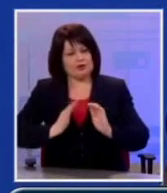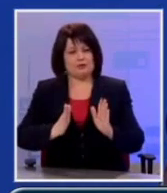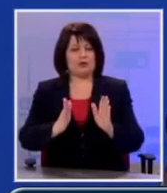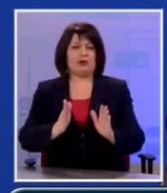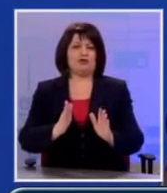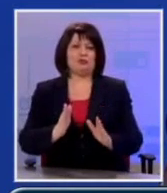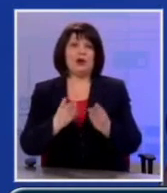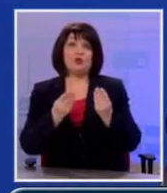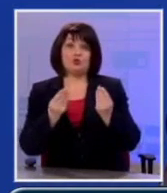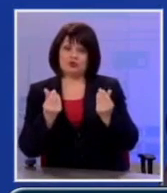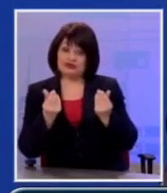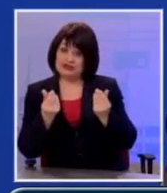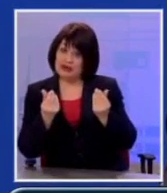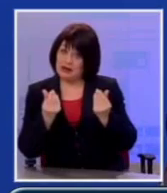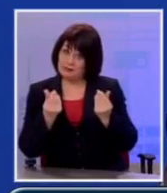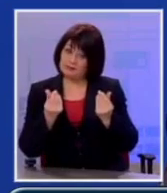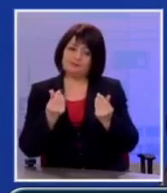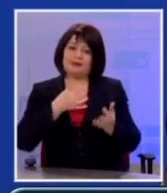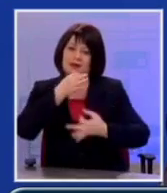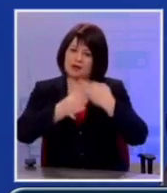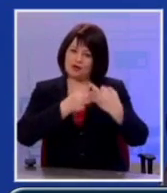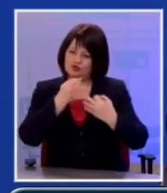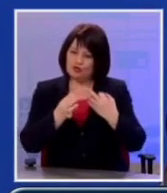ερώτηση. Η ουσία όμως, για να μιλήσουμε